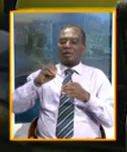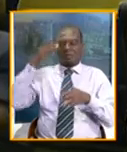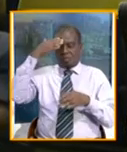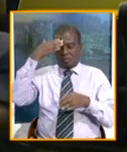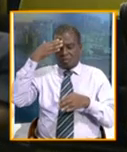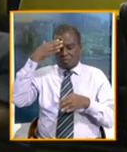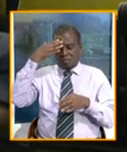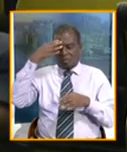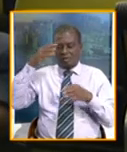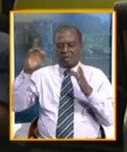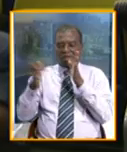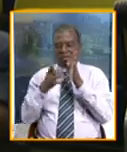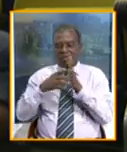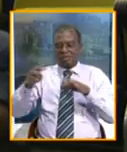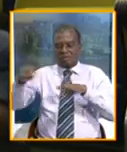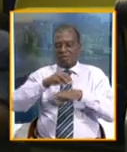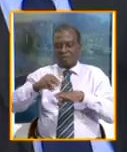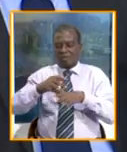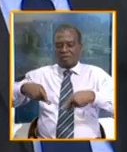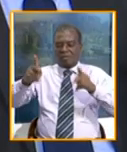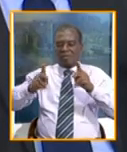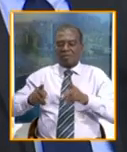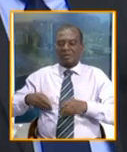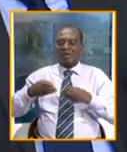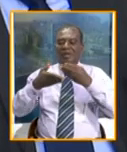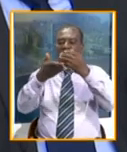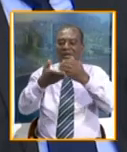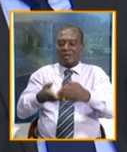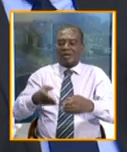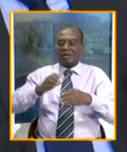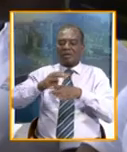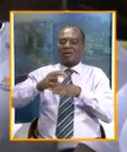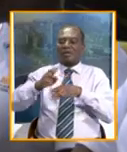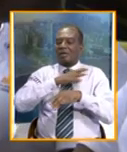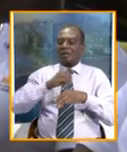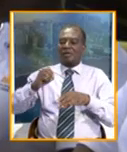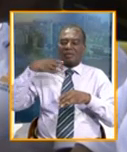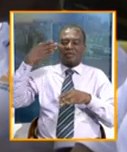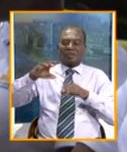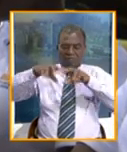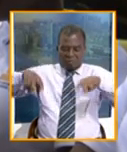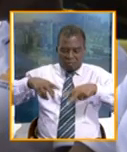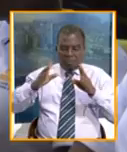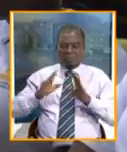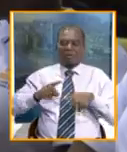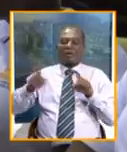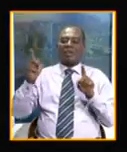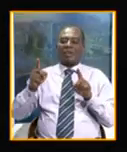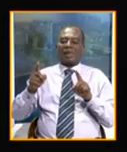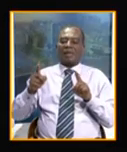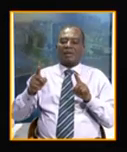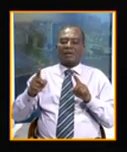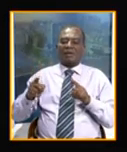maîtrise des techniques et des mathématiques permet de contribuer à la formation des futurs chercheurs. Cependant,